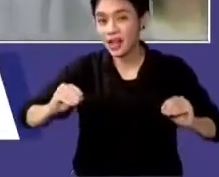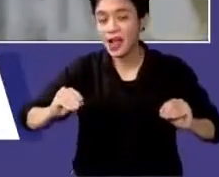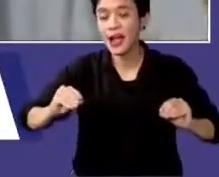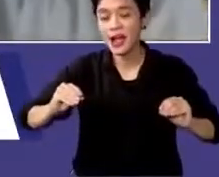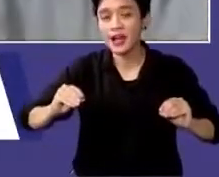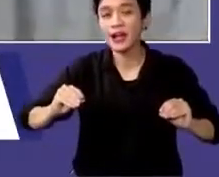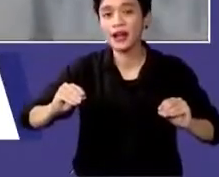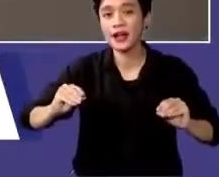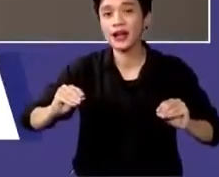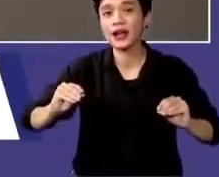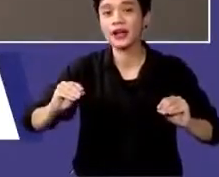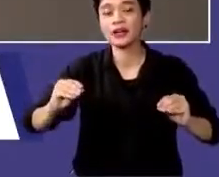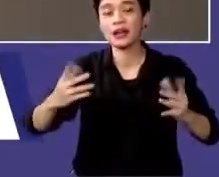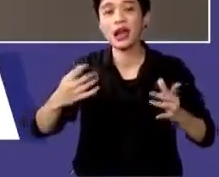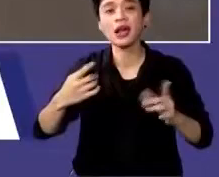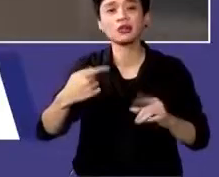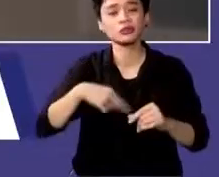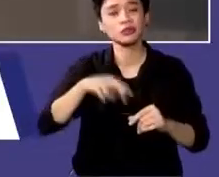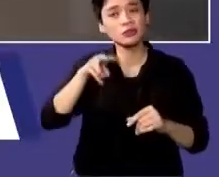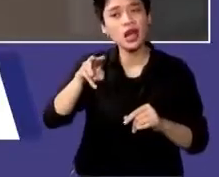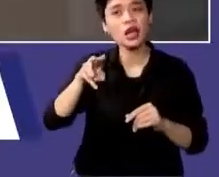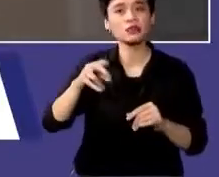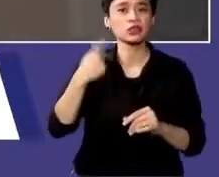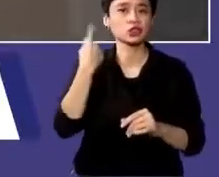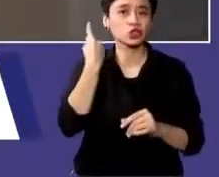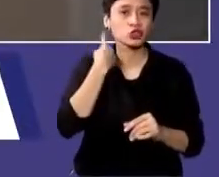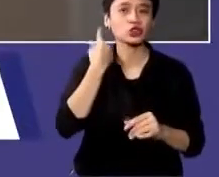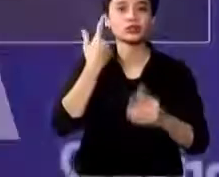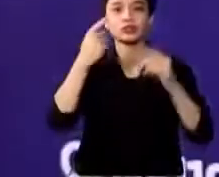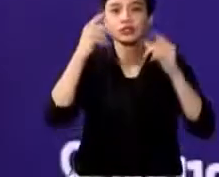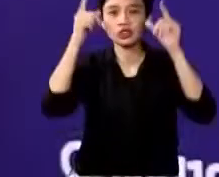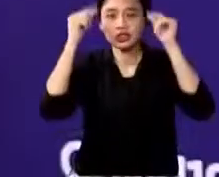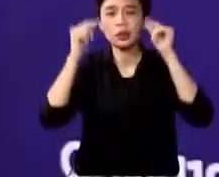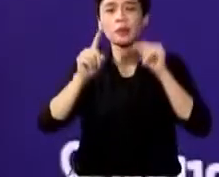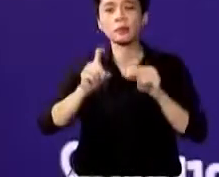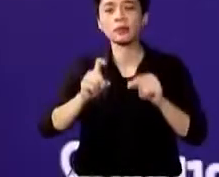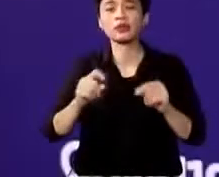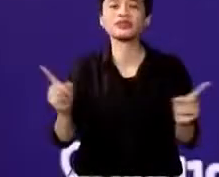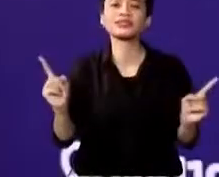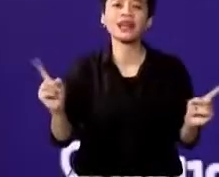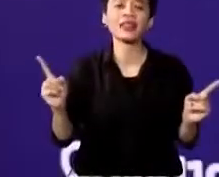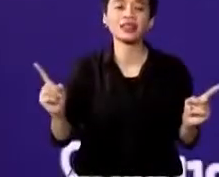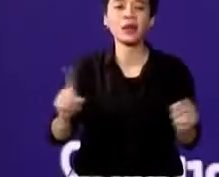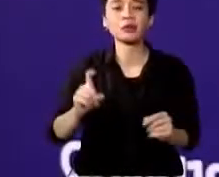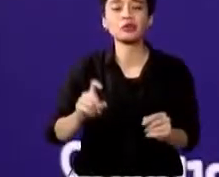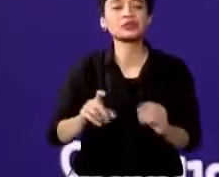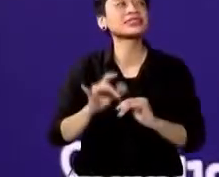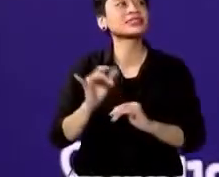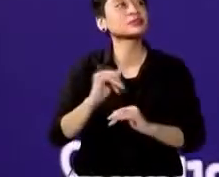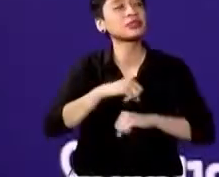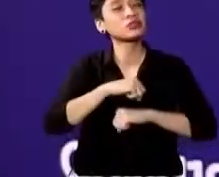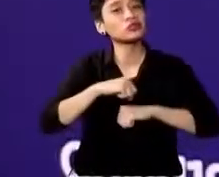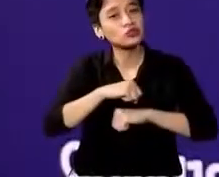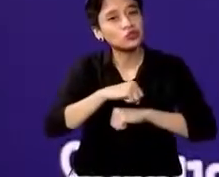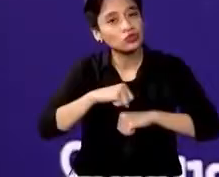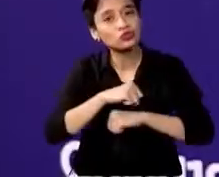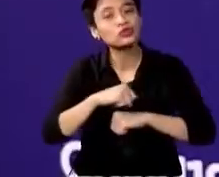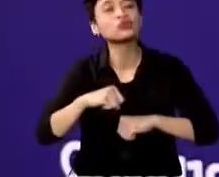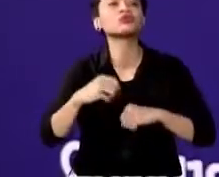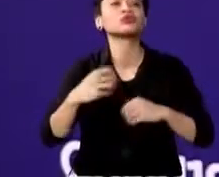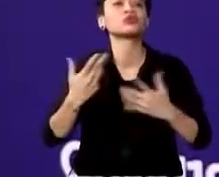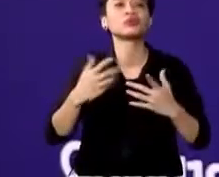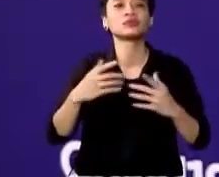mereka harus ada relaksasi di dalam wismaatlit sendiri termasuk olahraga kemudian ada hiburan kemudian